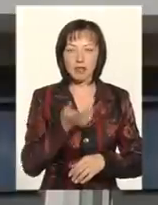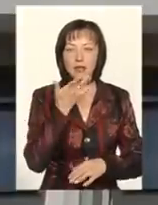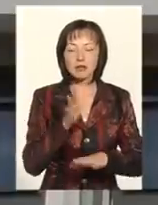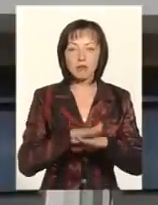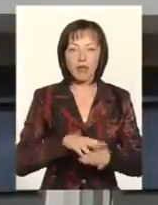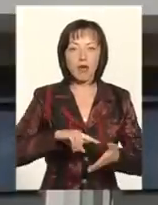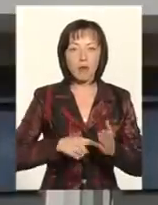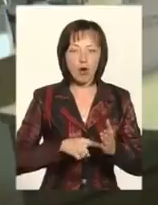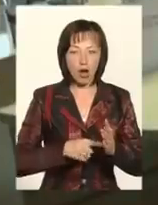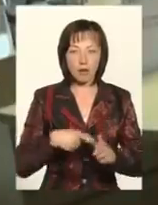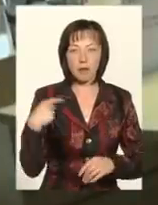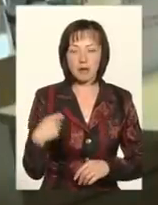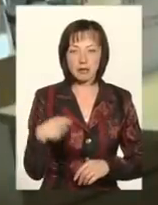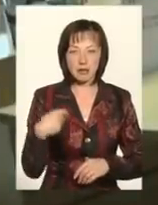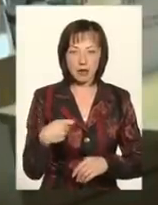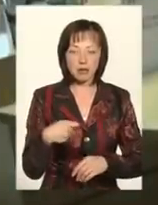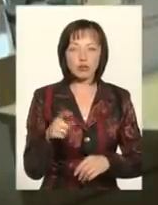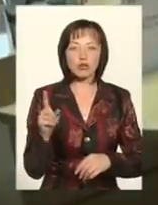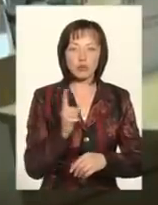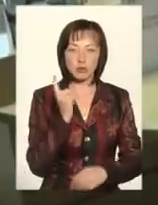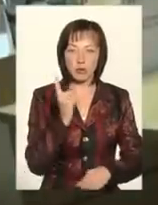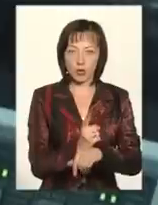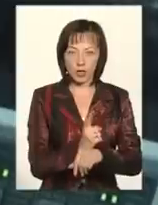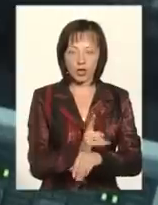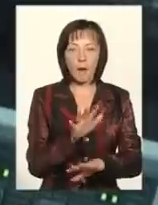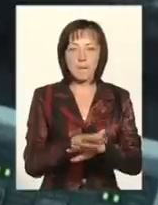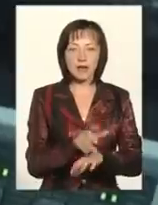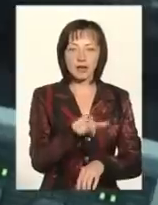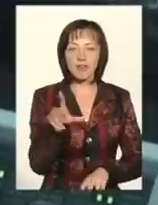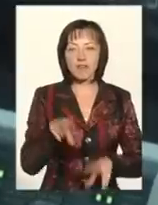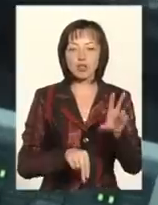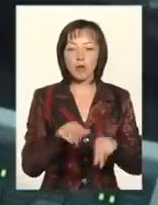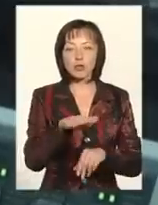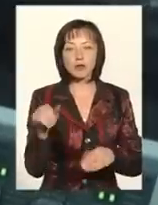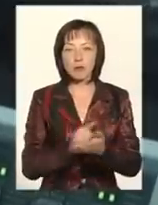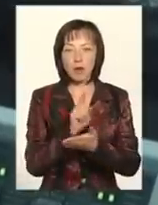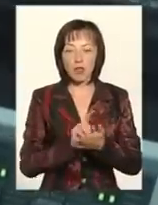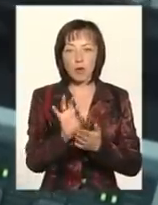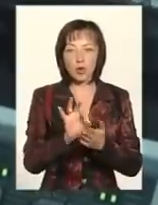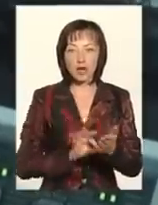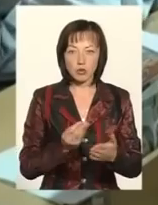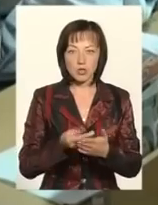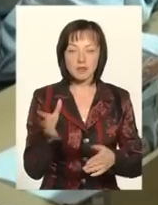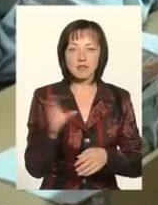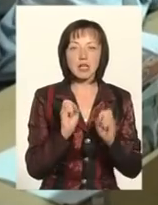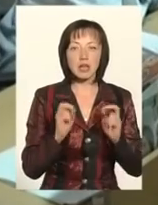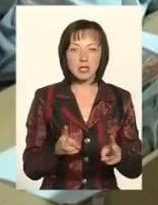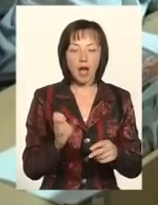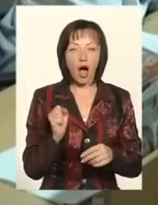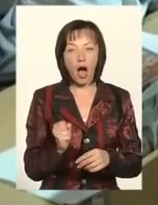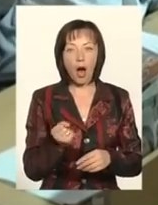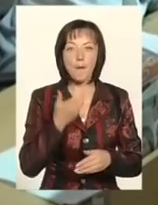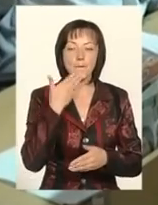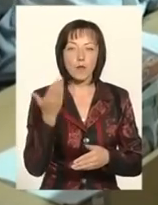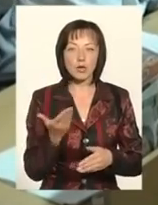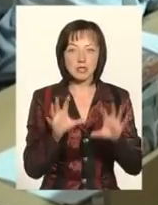наполягає аби Петро Порошенко наклав на закон вето банкіри вважають позичальники мали б одразу оцінювати всі ризики а популістський